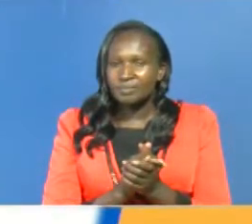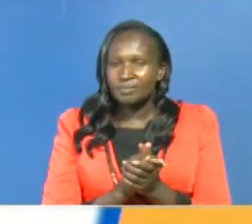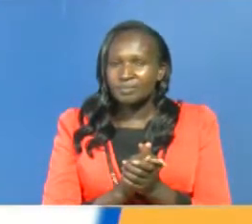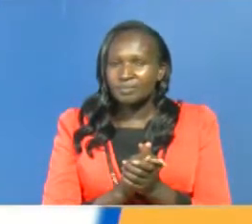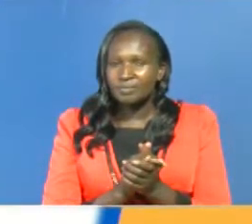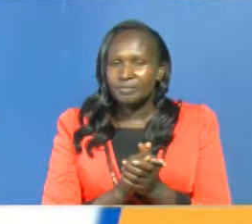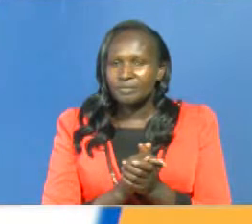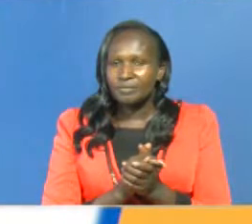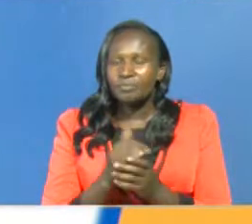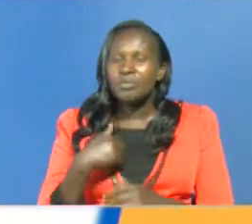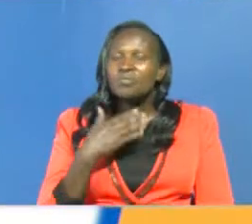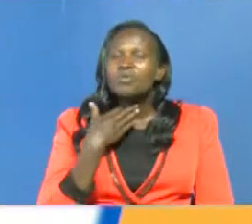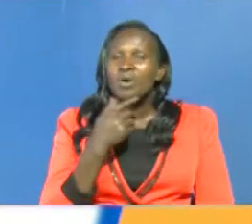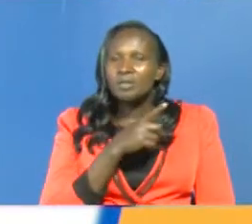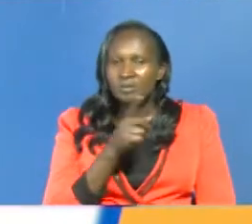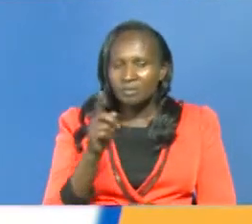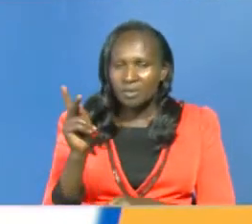Na mimi nataka kuambia wa Kenya,